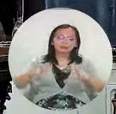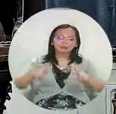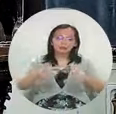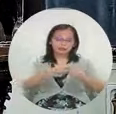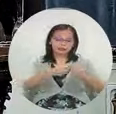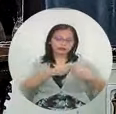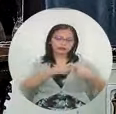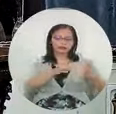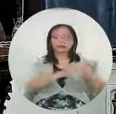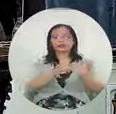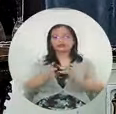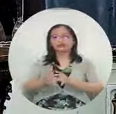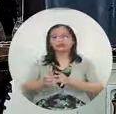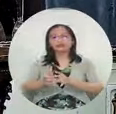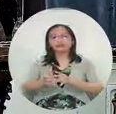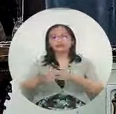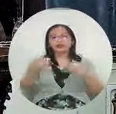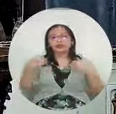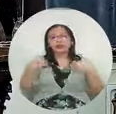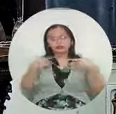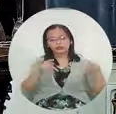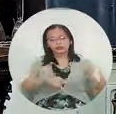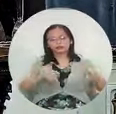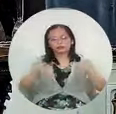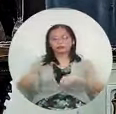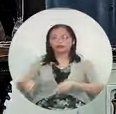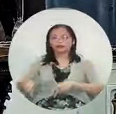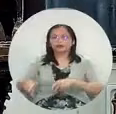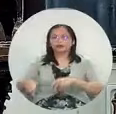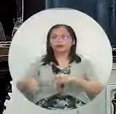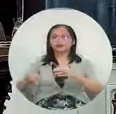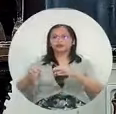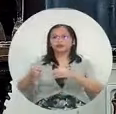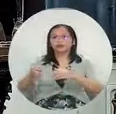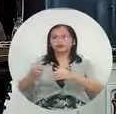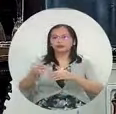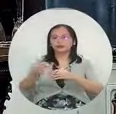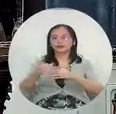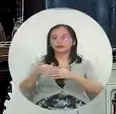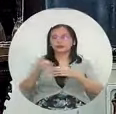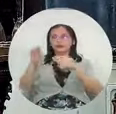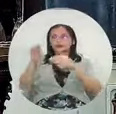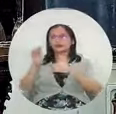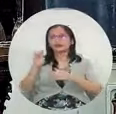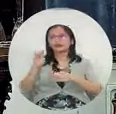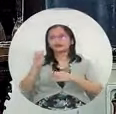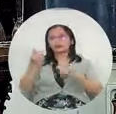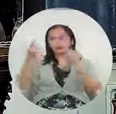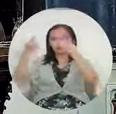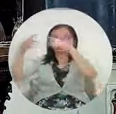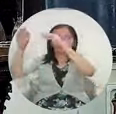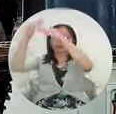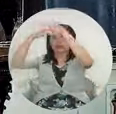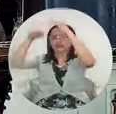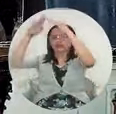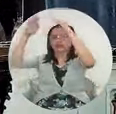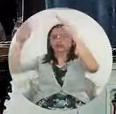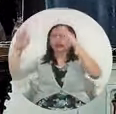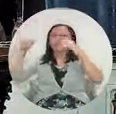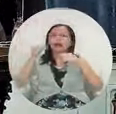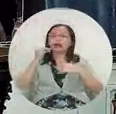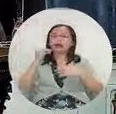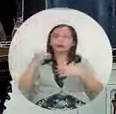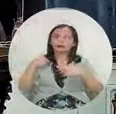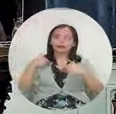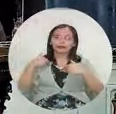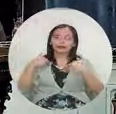In my Father's house are many mansions. I go to prepare a place for you, and if I go and prepare a place for you, I